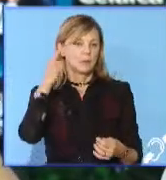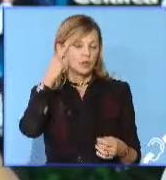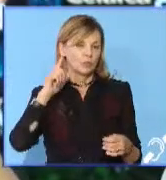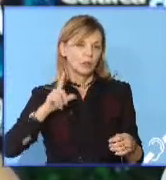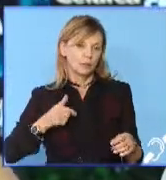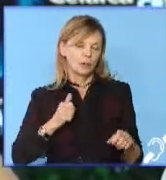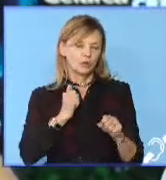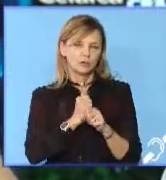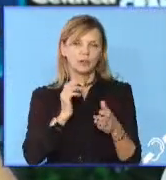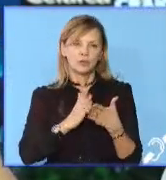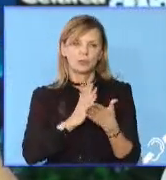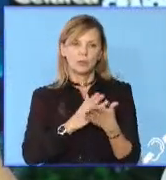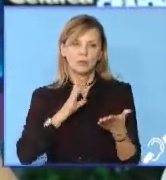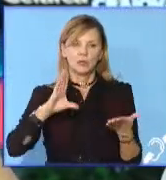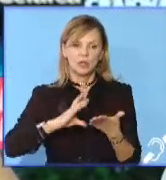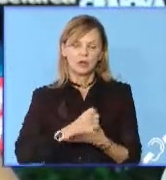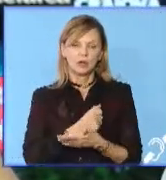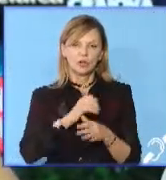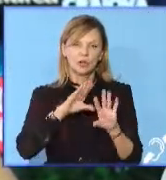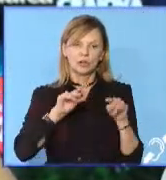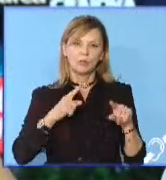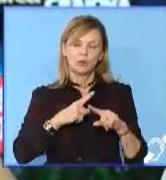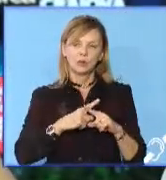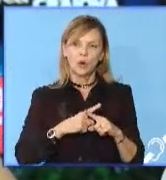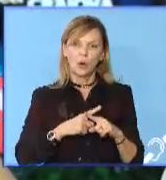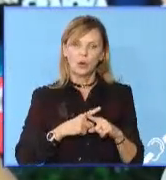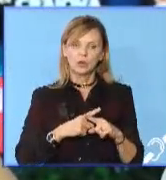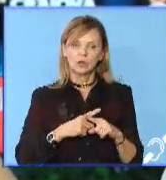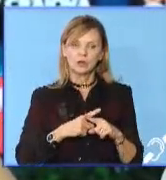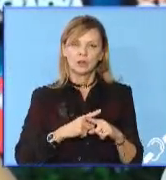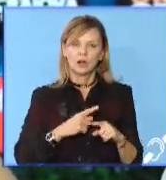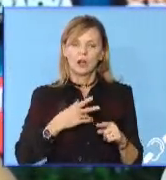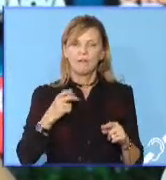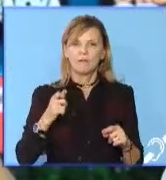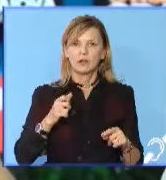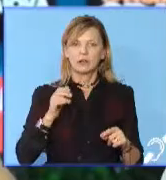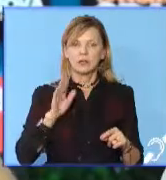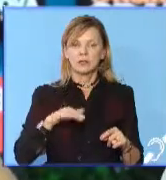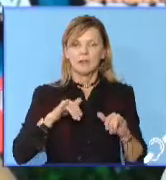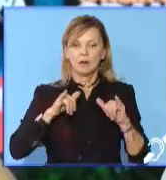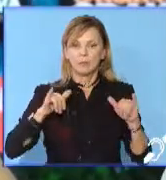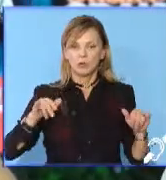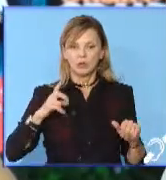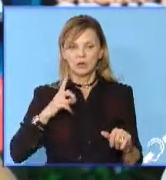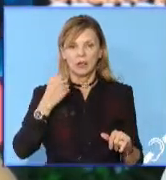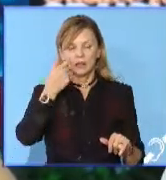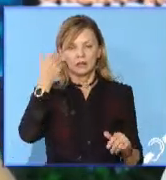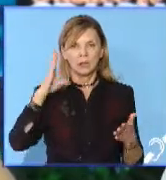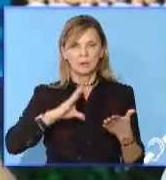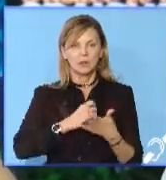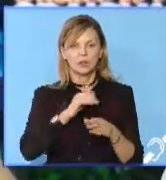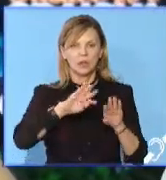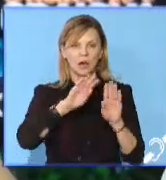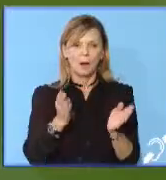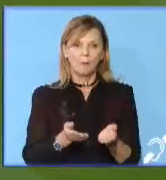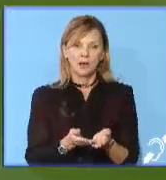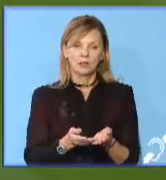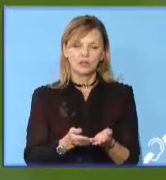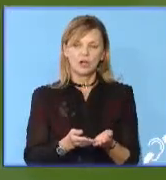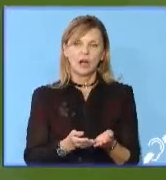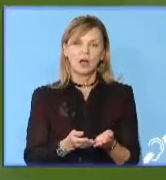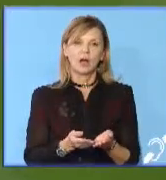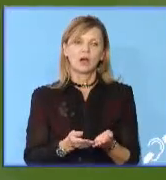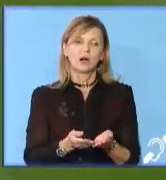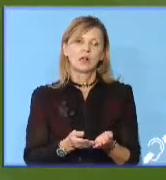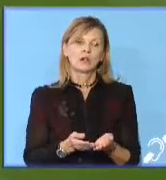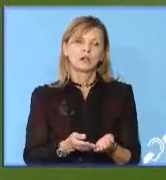adversă. Și am reușit în multe momente, neavând o progresie, dar în momentul în care am câștigat mingea, n-am avut noi